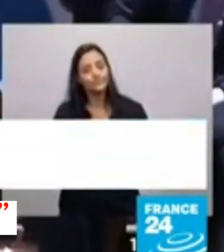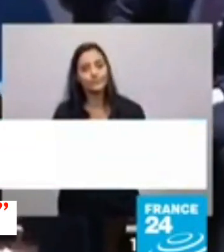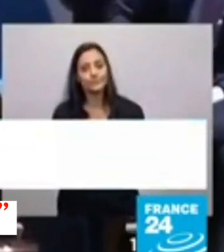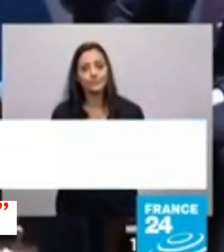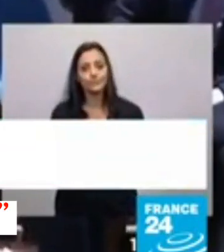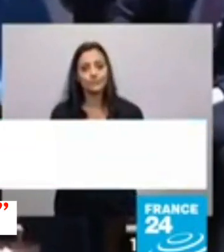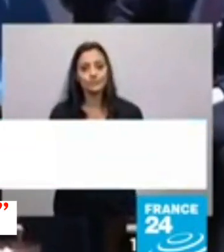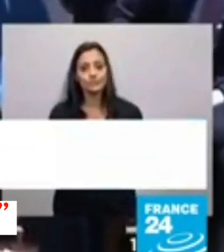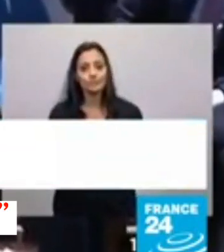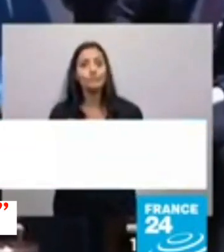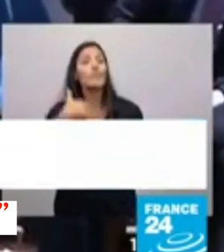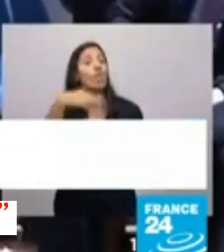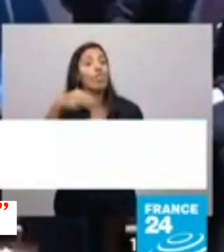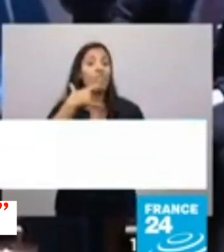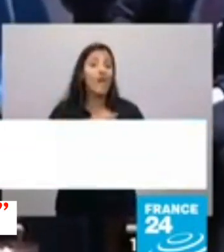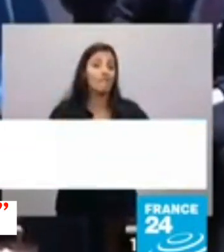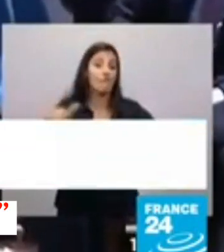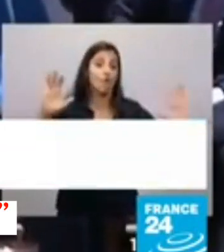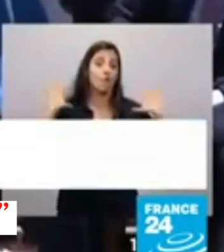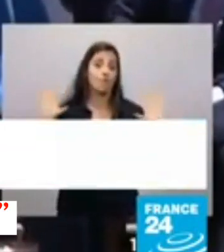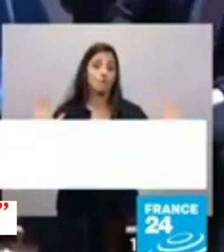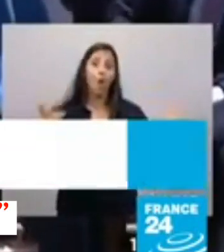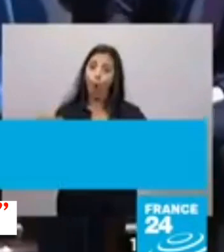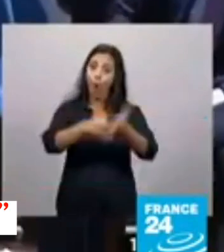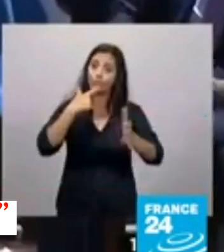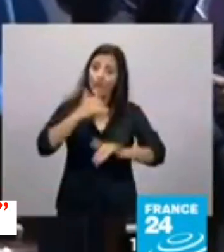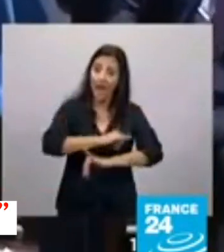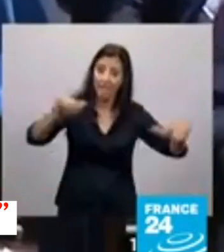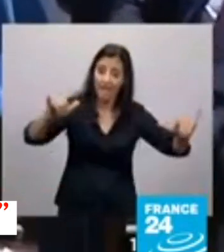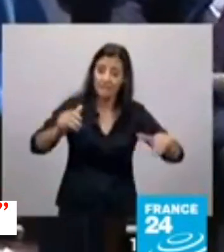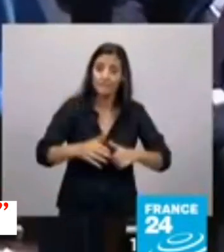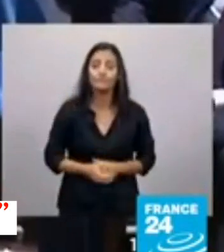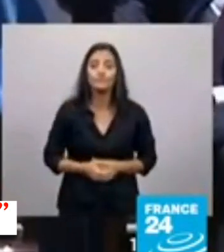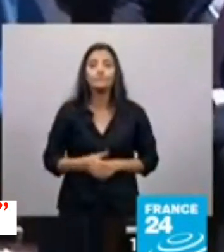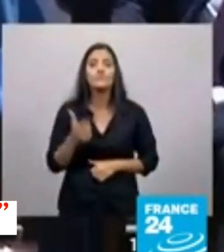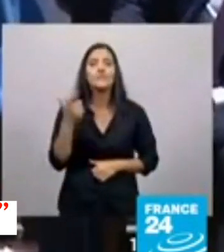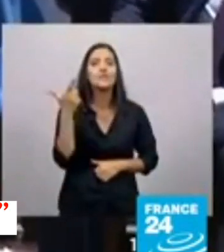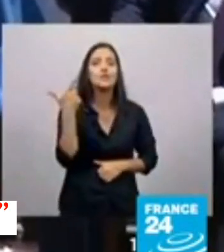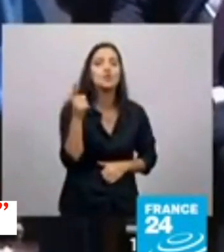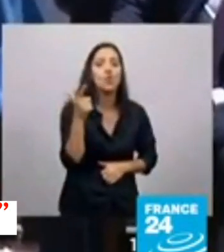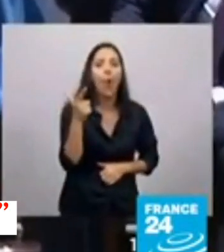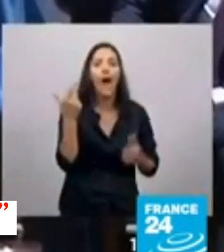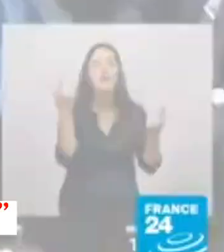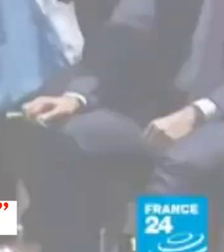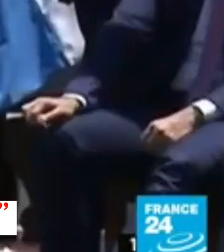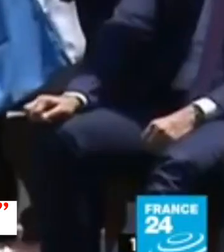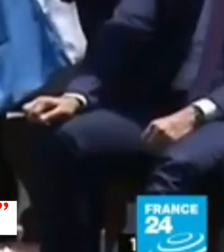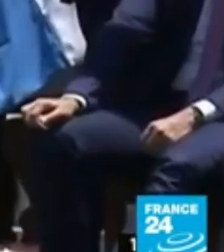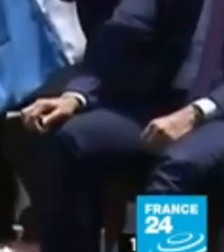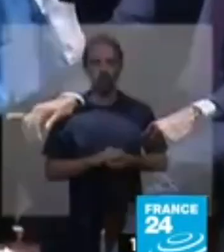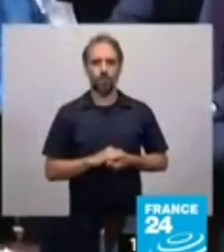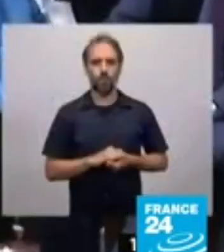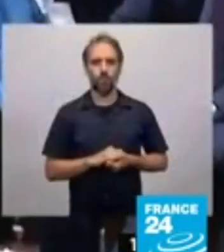Malheureusement, et je dois vous le répéter, il n'y a pas d'argent.